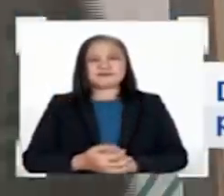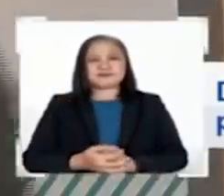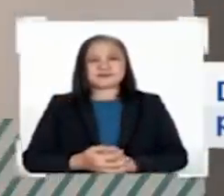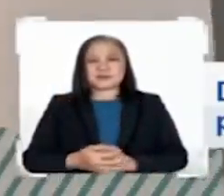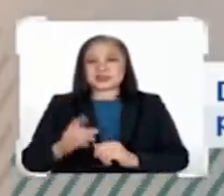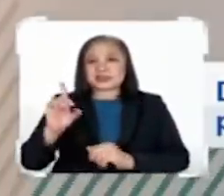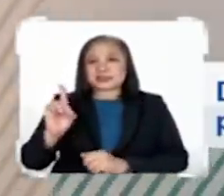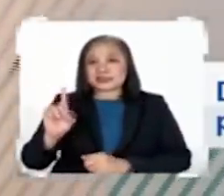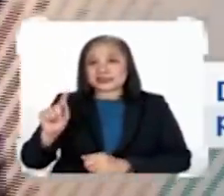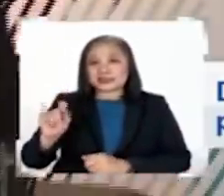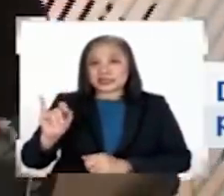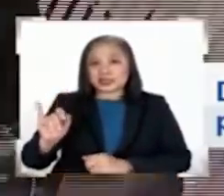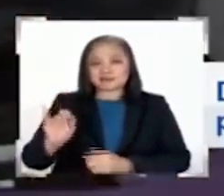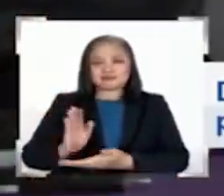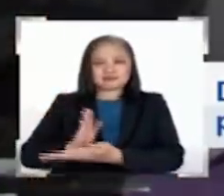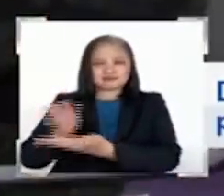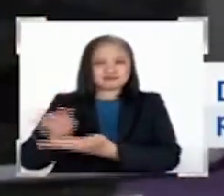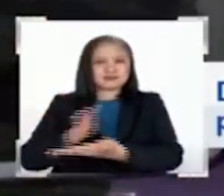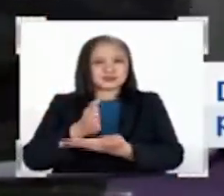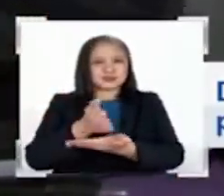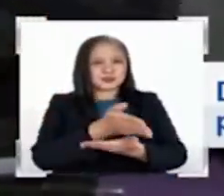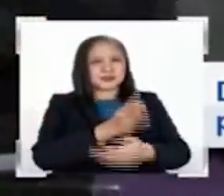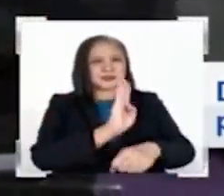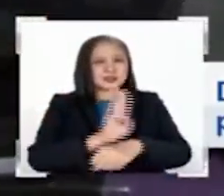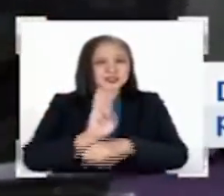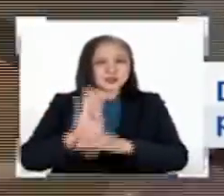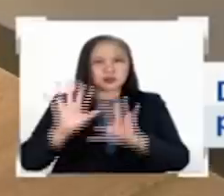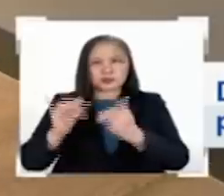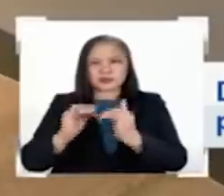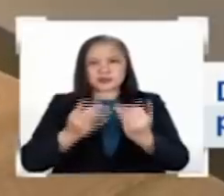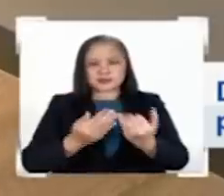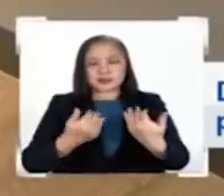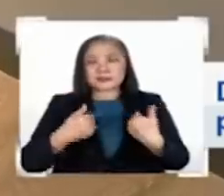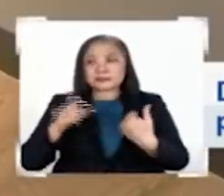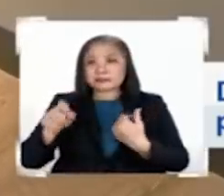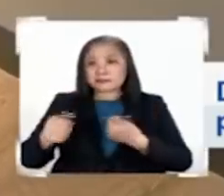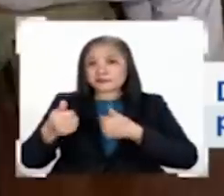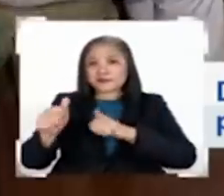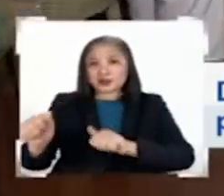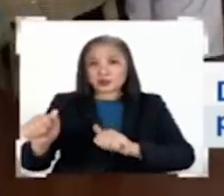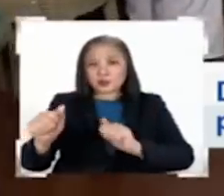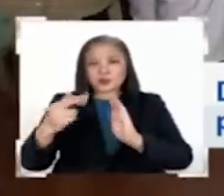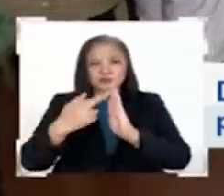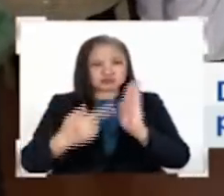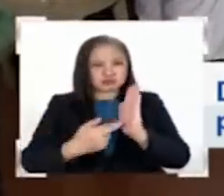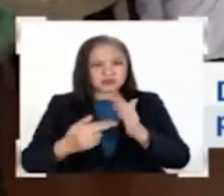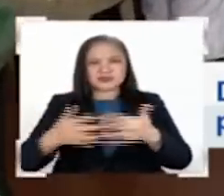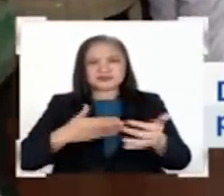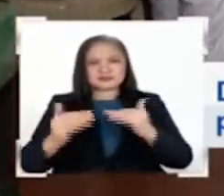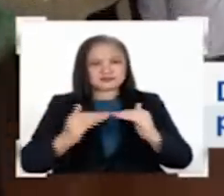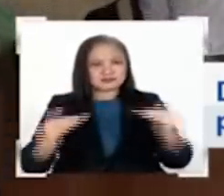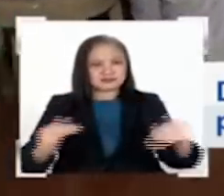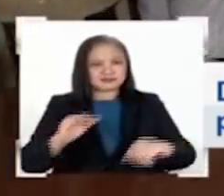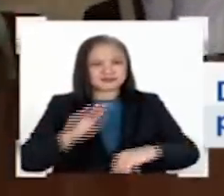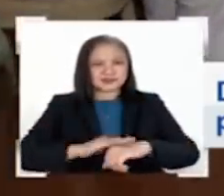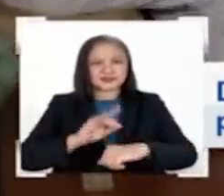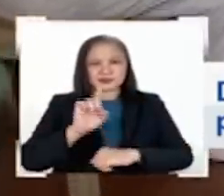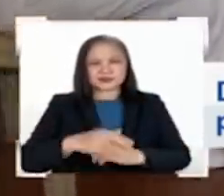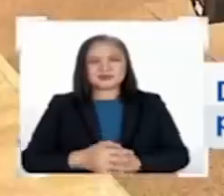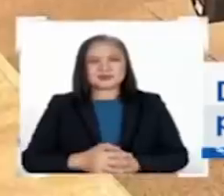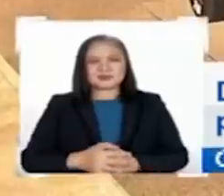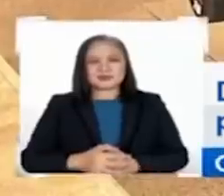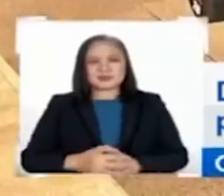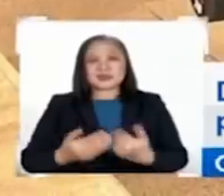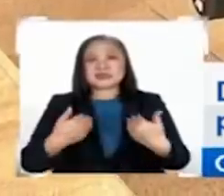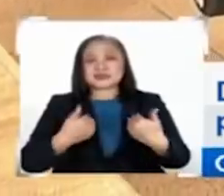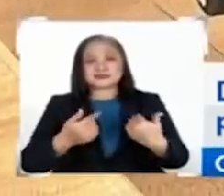nag-ikot sa mga establishmento para tiyaking nasusunod ang panuntunan kahit alert level 1. May mga pinili pa ring limitahan ng bilang ng mga